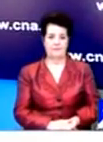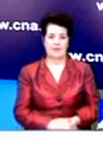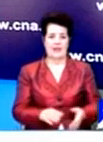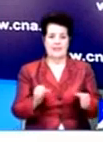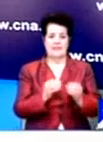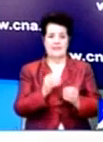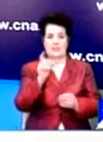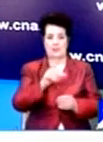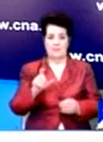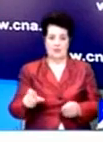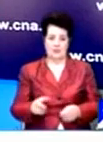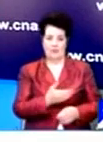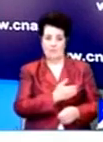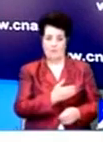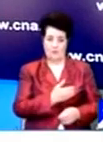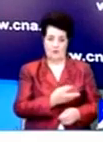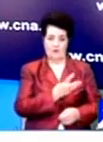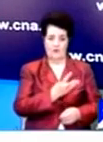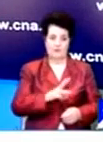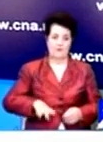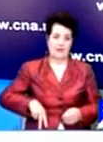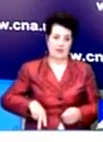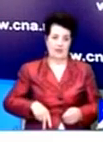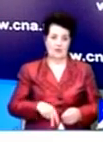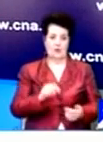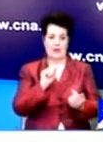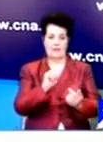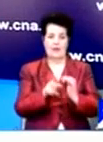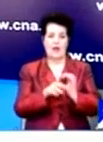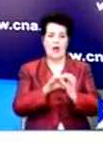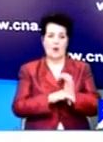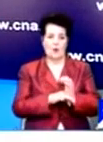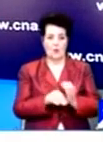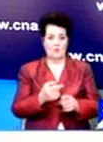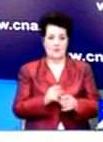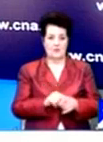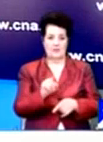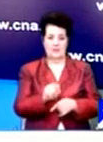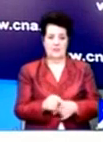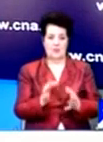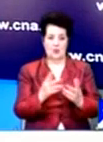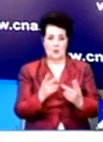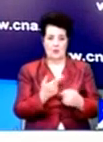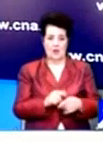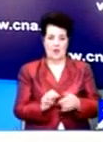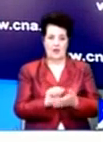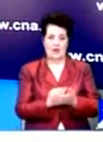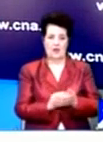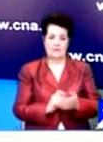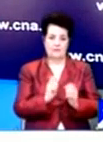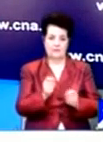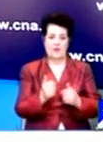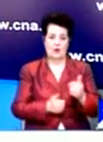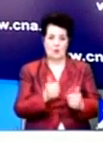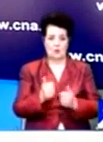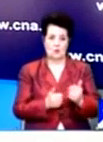Zece persoane vor să fie director la Centrul Național Anticorupție. Acesta este numărul de pretendenți care și-au depus dosarul la